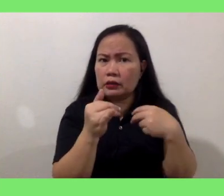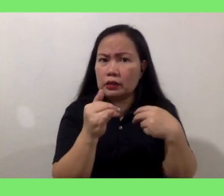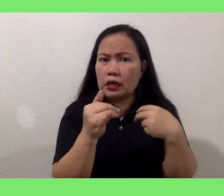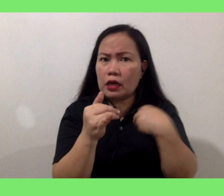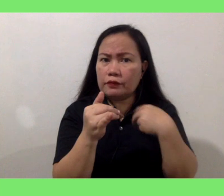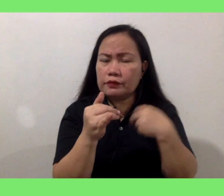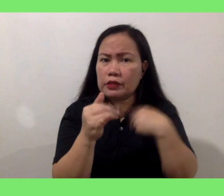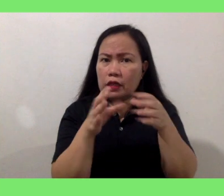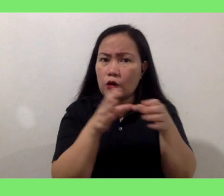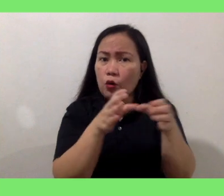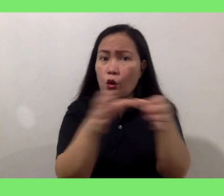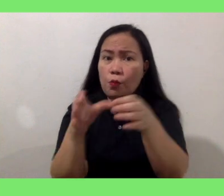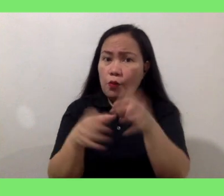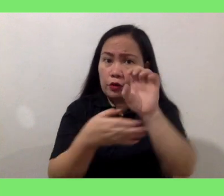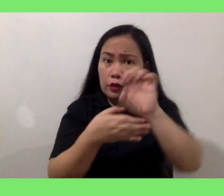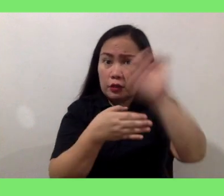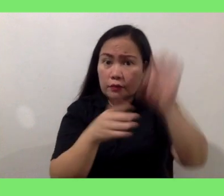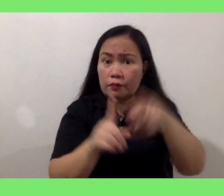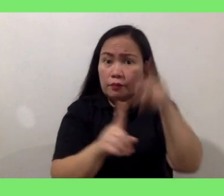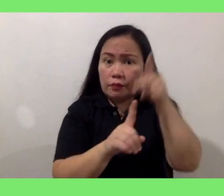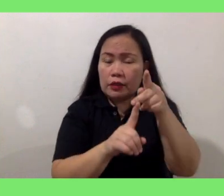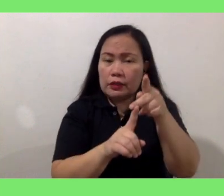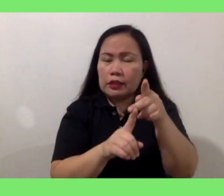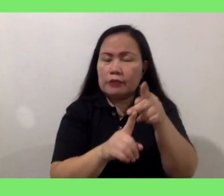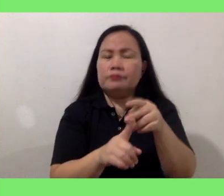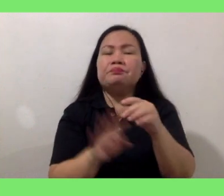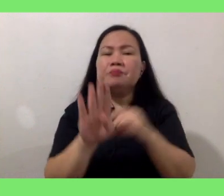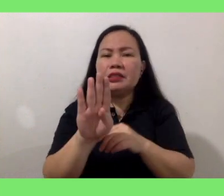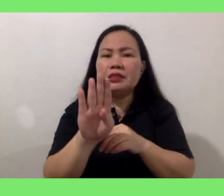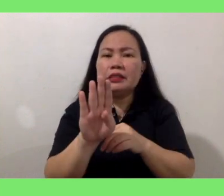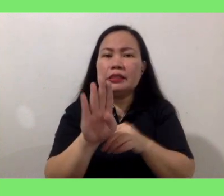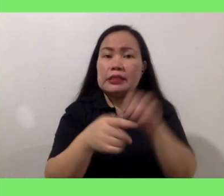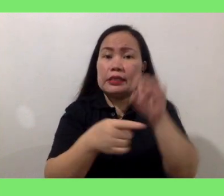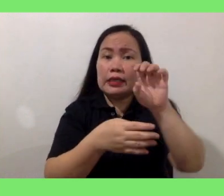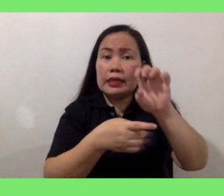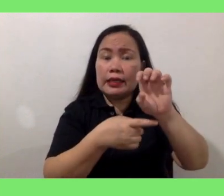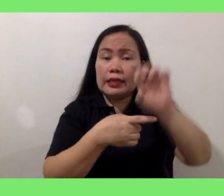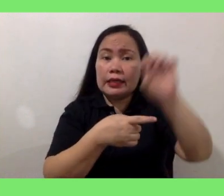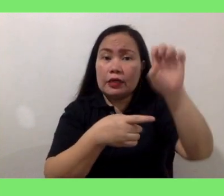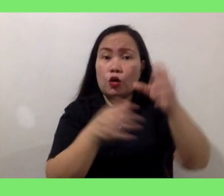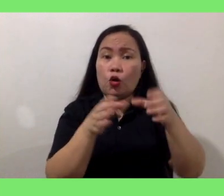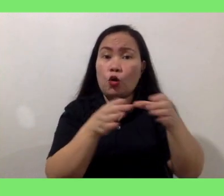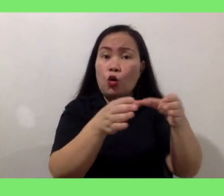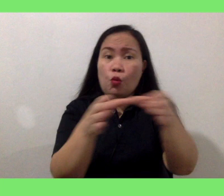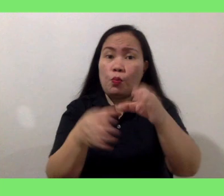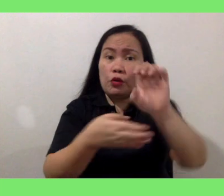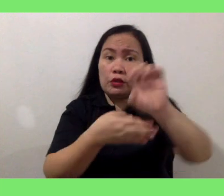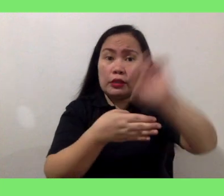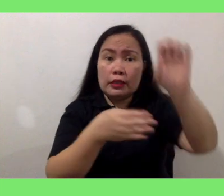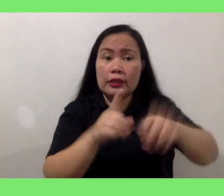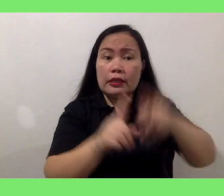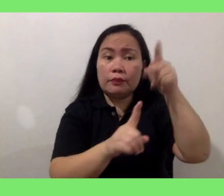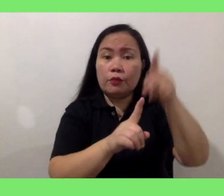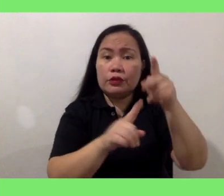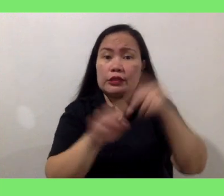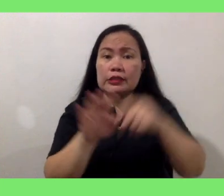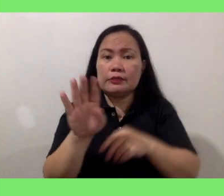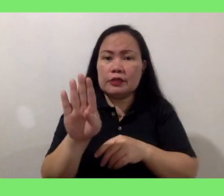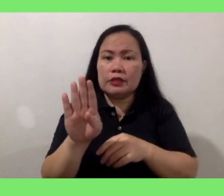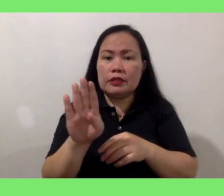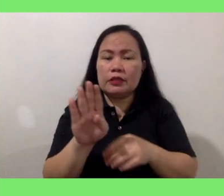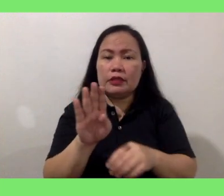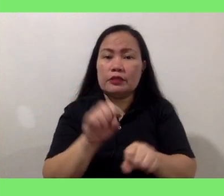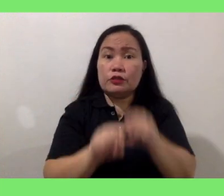mo magkakaroon sila ng common endpoint? So, the common endpoint here is B. Okay? So, kung ang